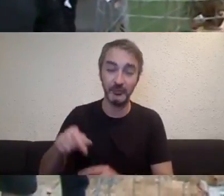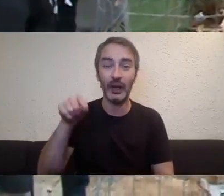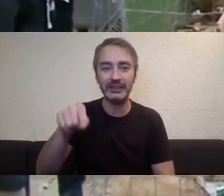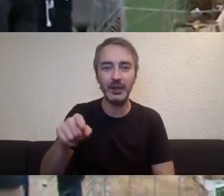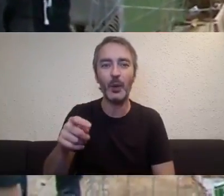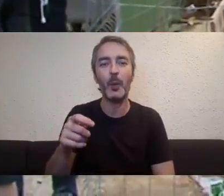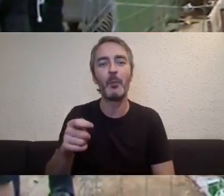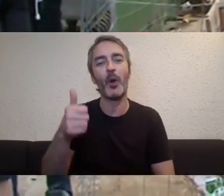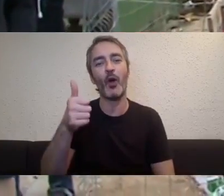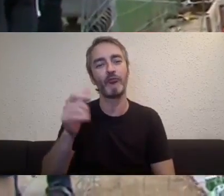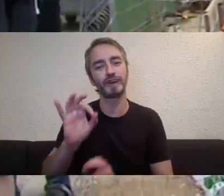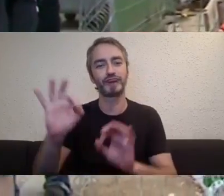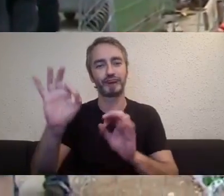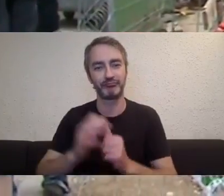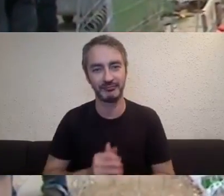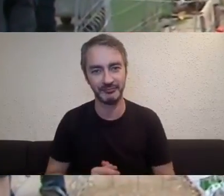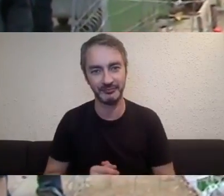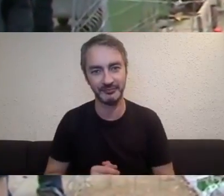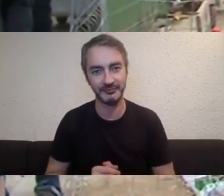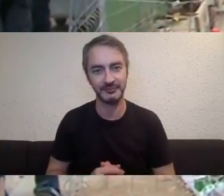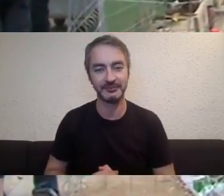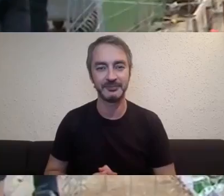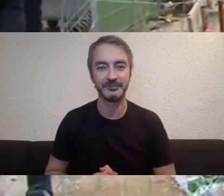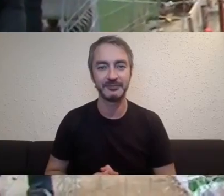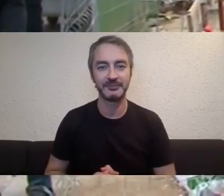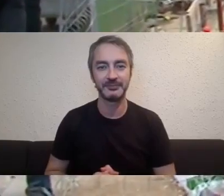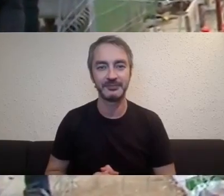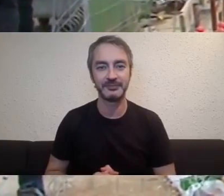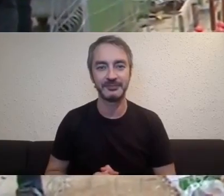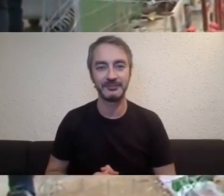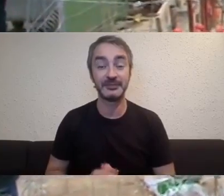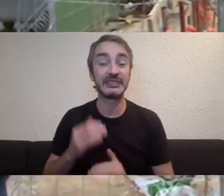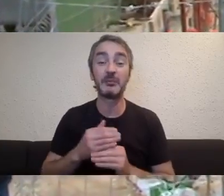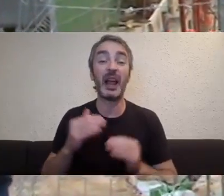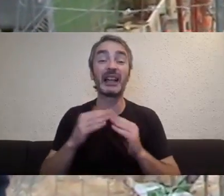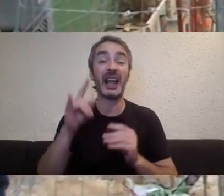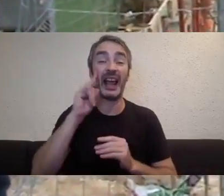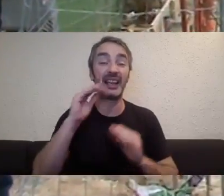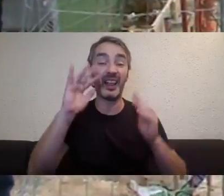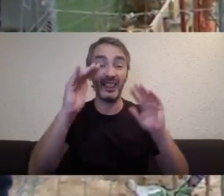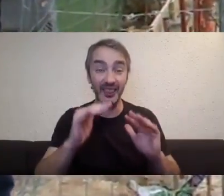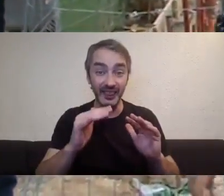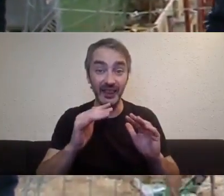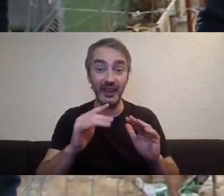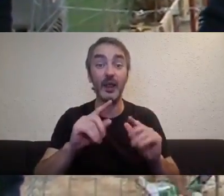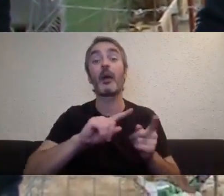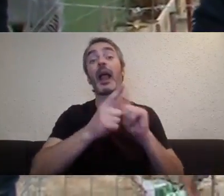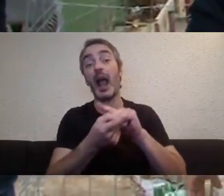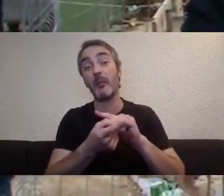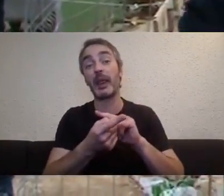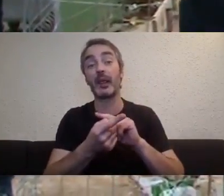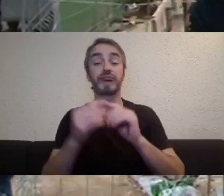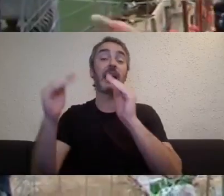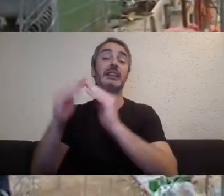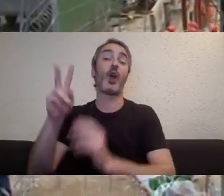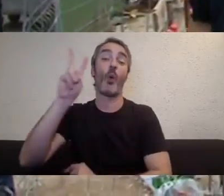una miqueta que consumeix aquest barri, que consumeix realment tots els barris, no?, l'extracció de cases antigues, per tenir pues, xalets de